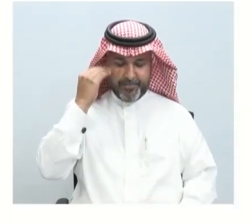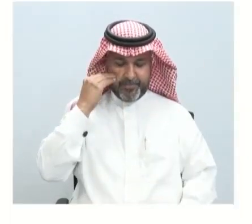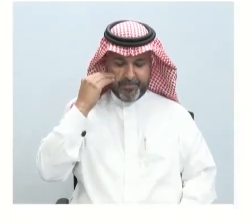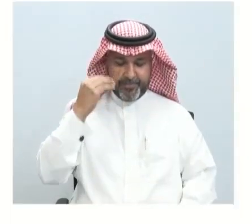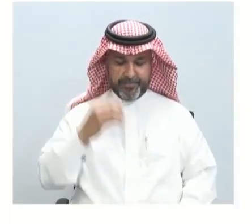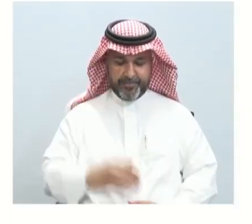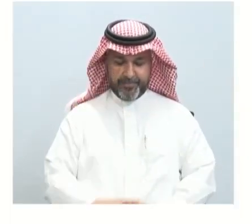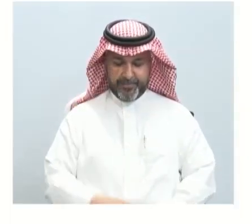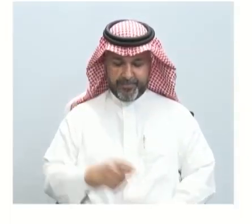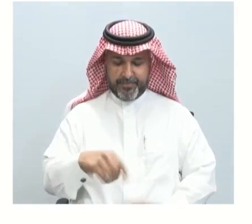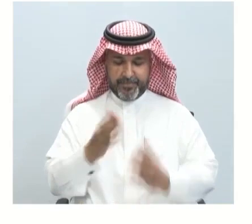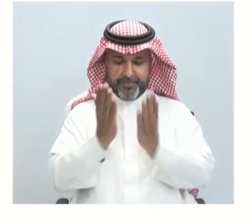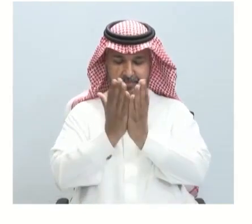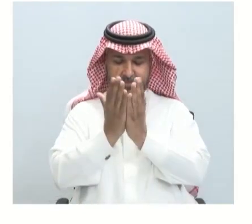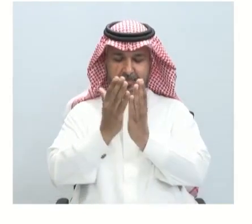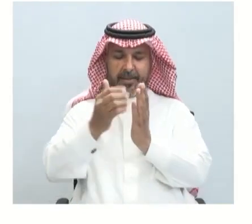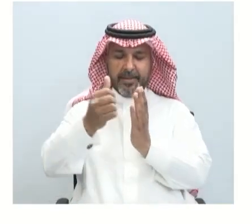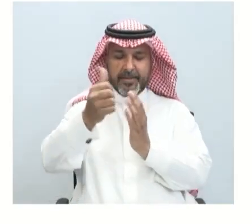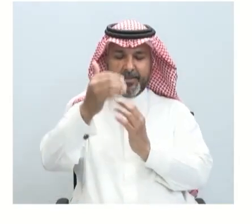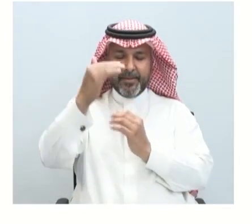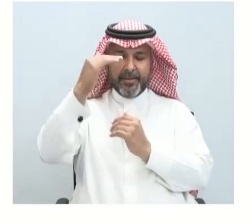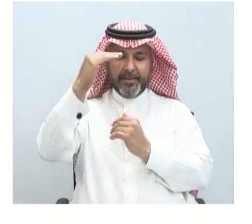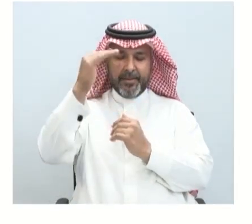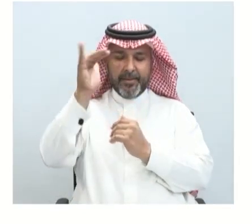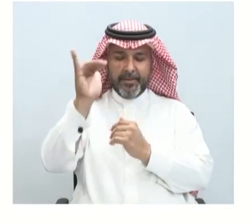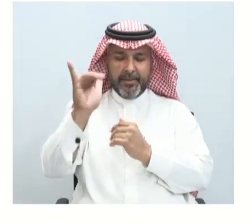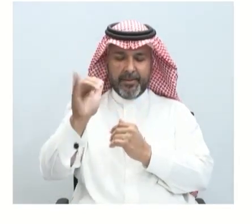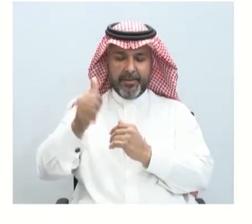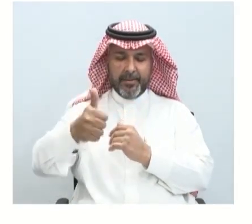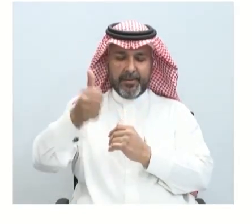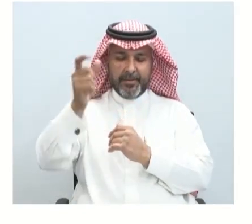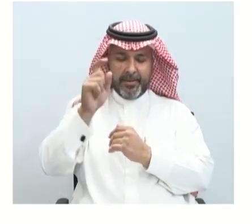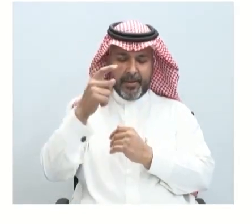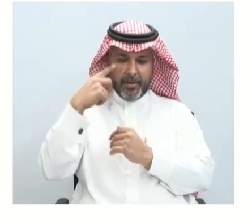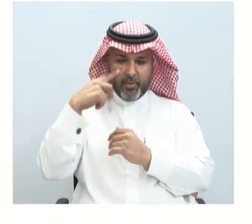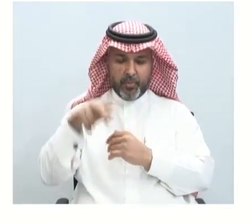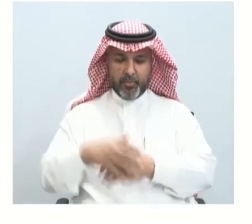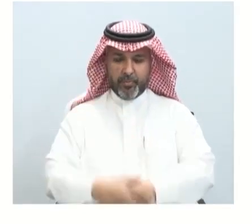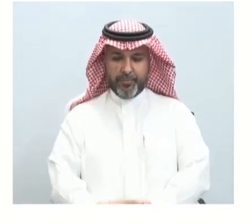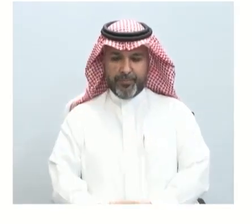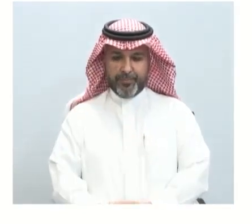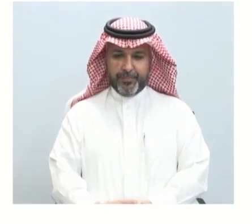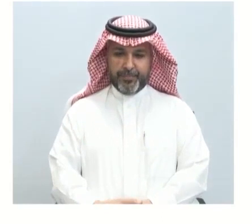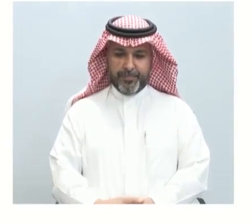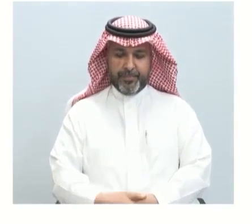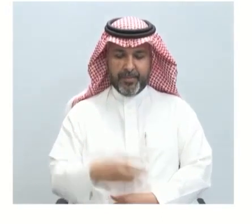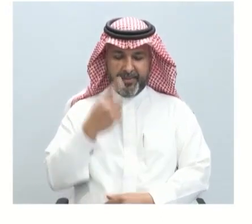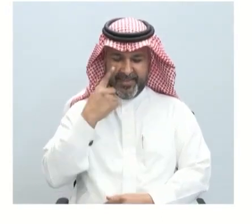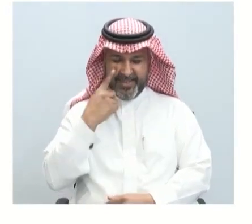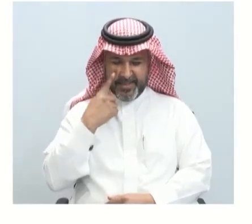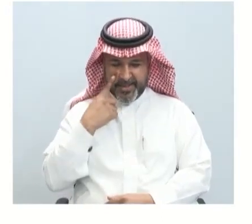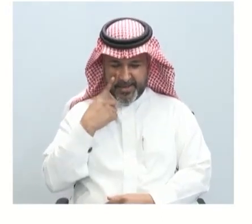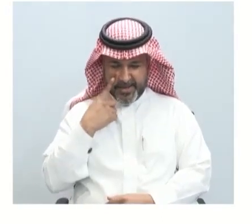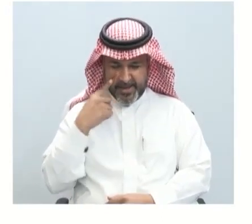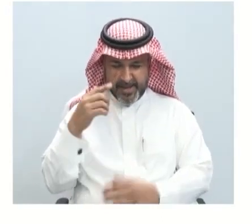اثنين 3 لازلنا في الدروس المتعلقه بالانقسام المنصف لعلنا في درسنا الماضي اتفقنا بان الصفه الوراثيه